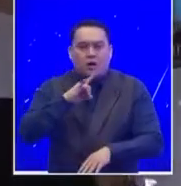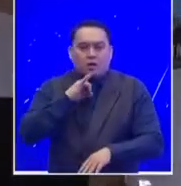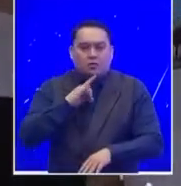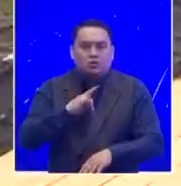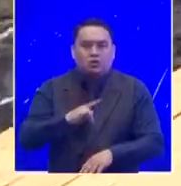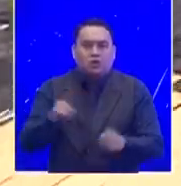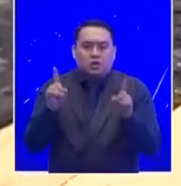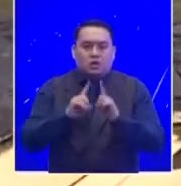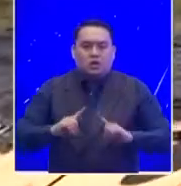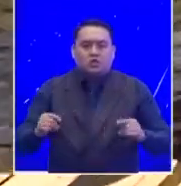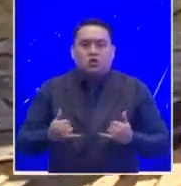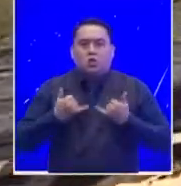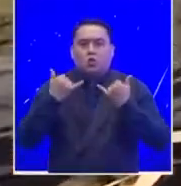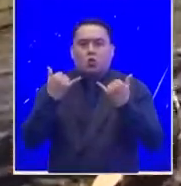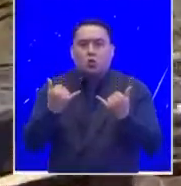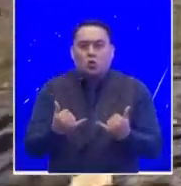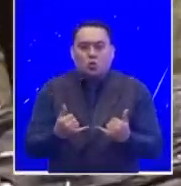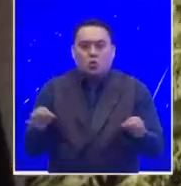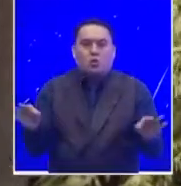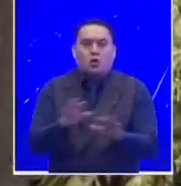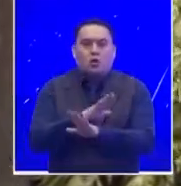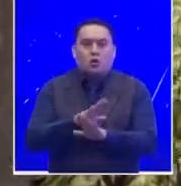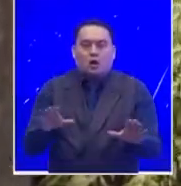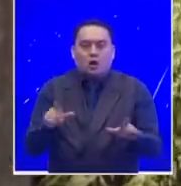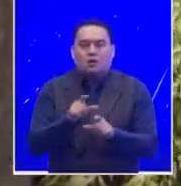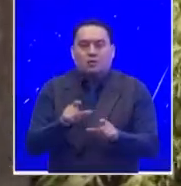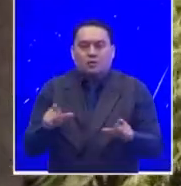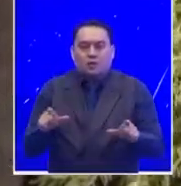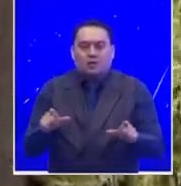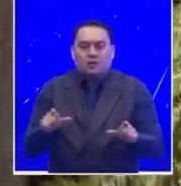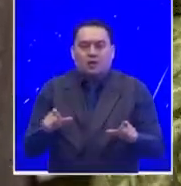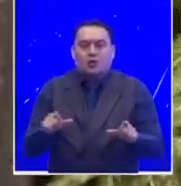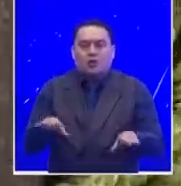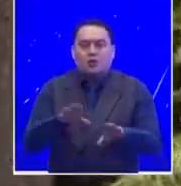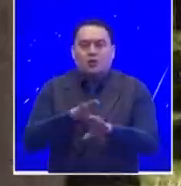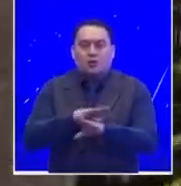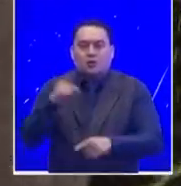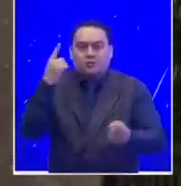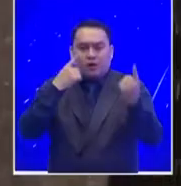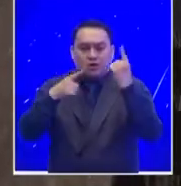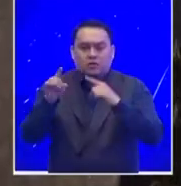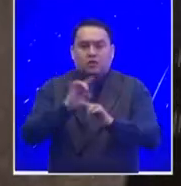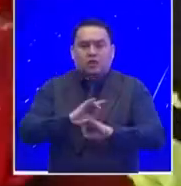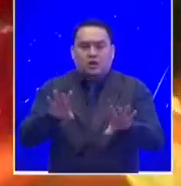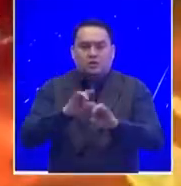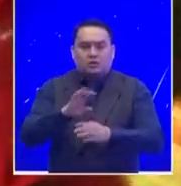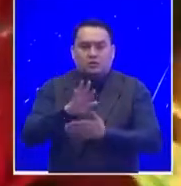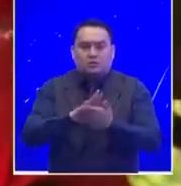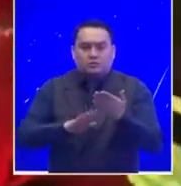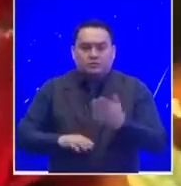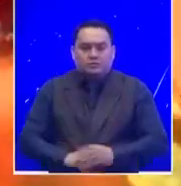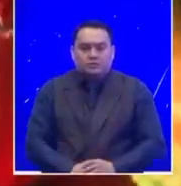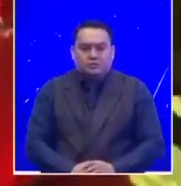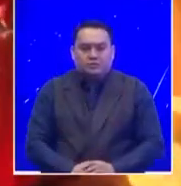ұлын ерекше қадір тұтады. Тоқтаров туралы өлең оқып, азаттық жолында ажал құшқанын аңыз ғып айтады. Айзада Оразалы, Ержан